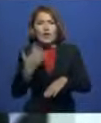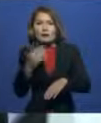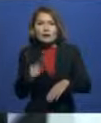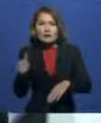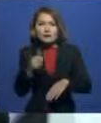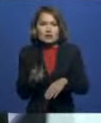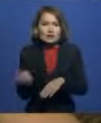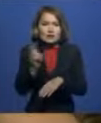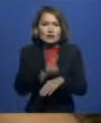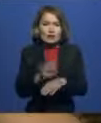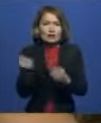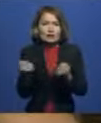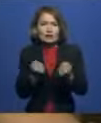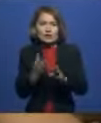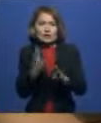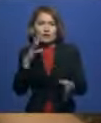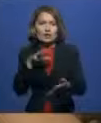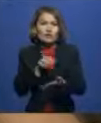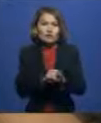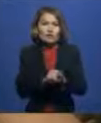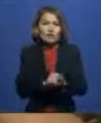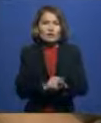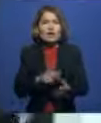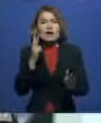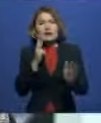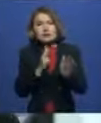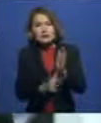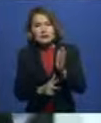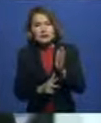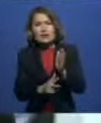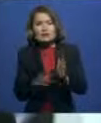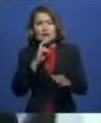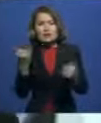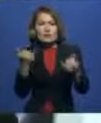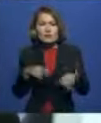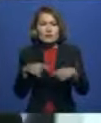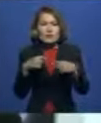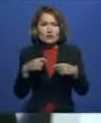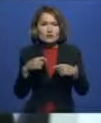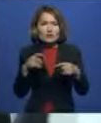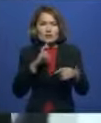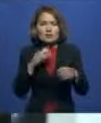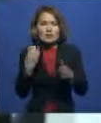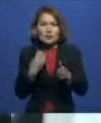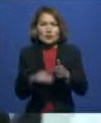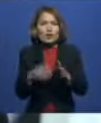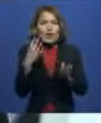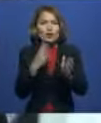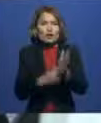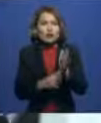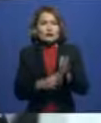жоқ, бермейміз деп айтады. Амал жоқ. 80 құйып отырық, болмаса 92 вообще жоқ. Мотор жақ әсер етеді ғой, ертең мотор кетеді, ол